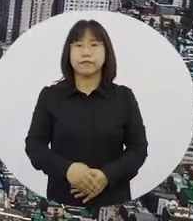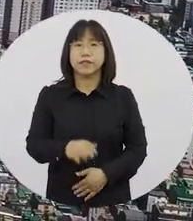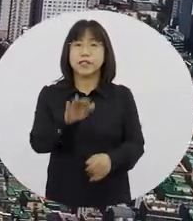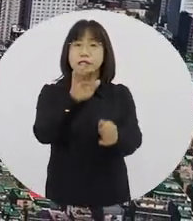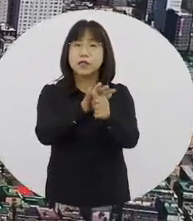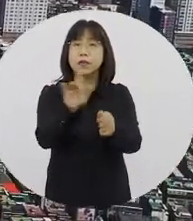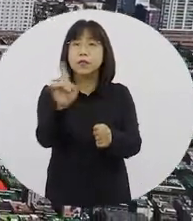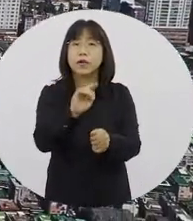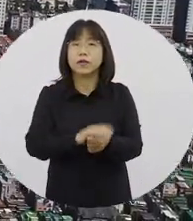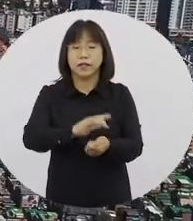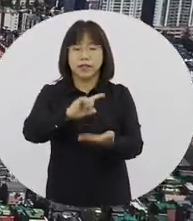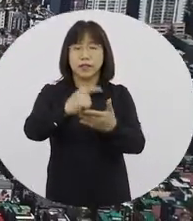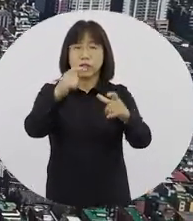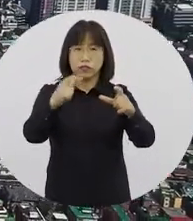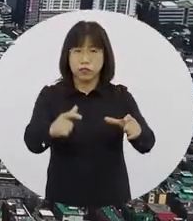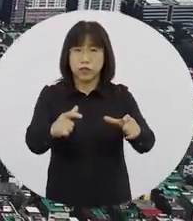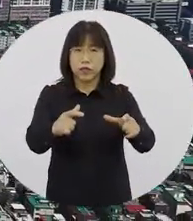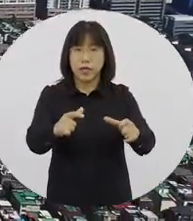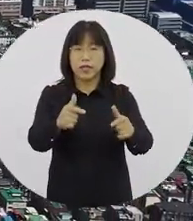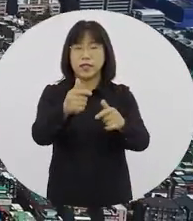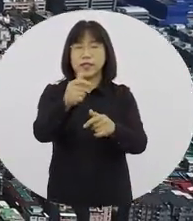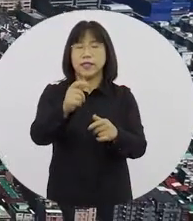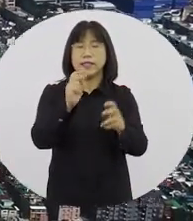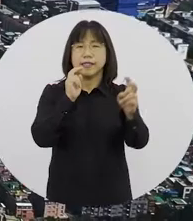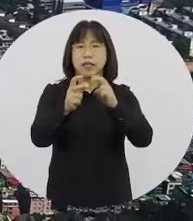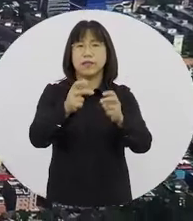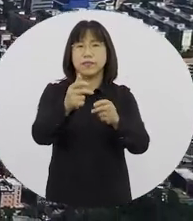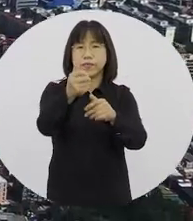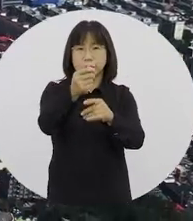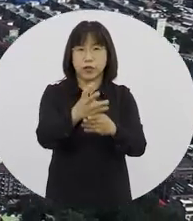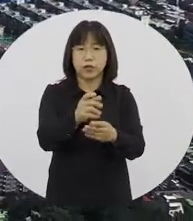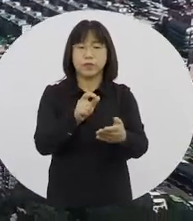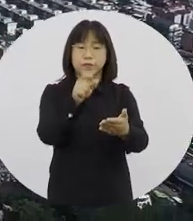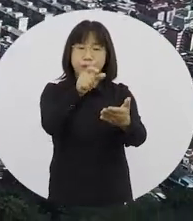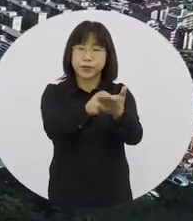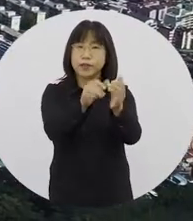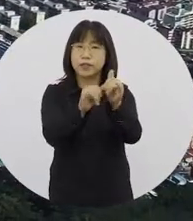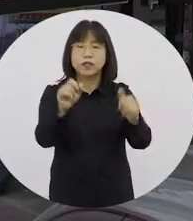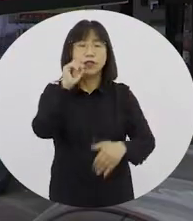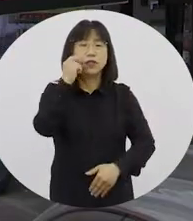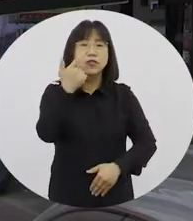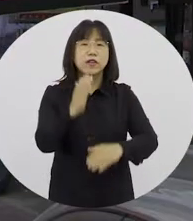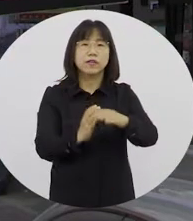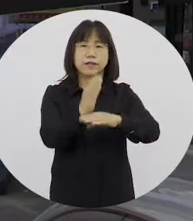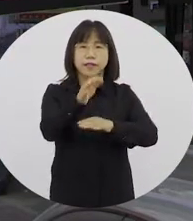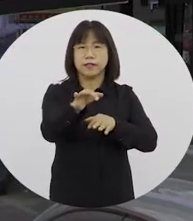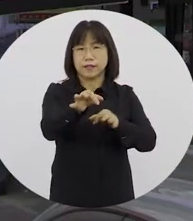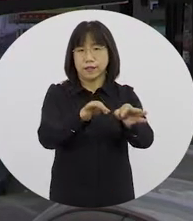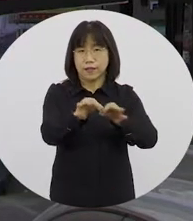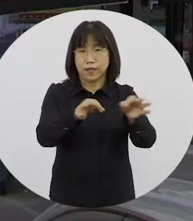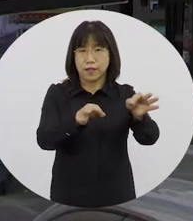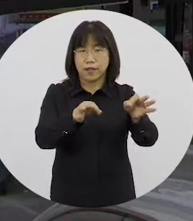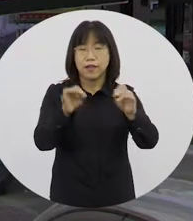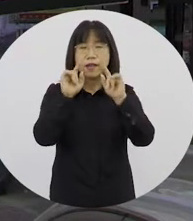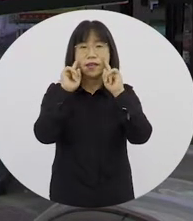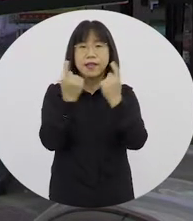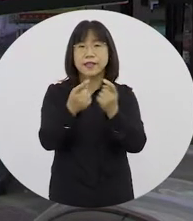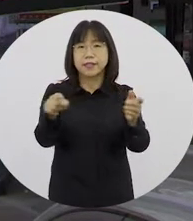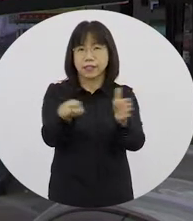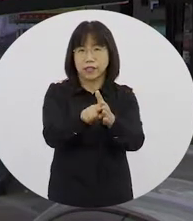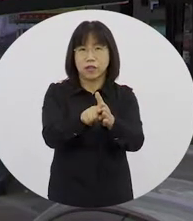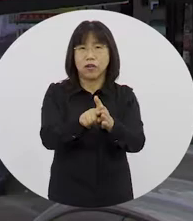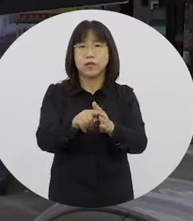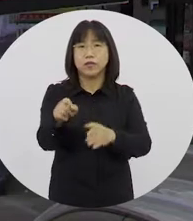지원대상은 당 소고의 사업자등록을 한 소 기업과 소상공인 으로 6개월 이상 운영 중이 면서 개인신용 평점이